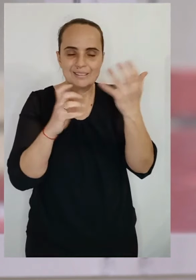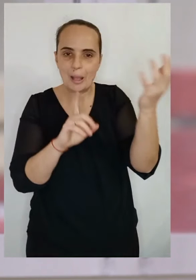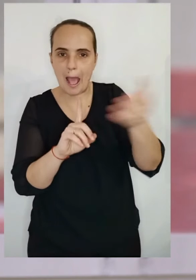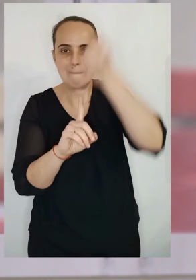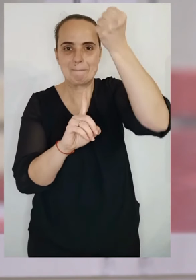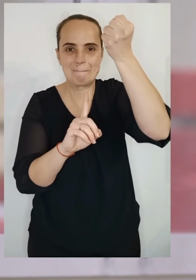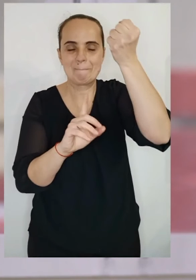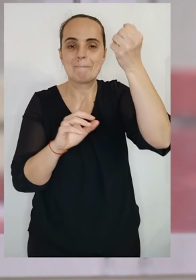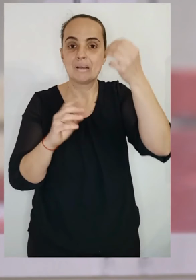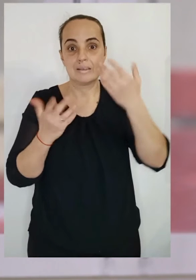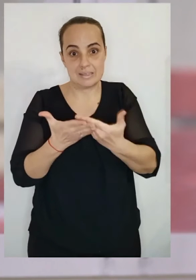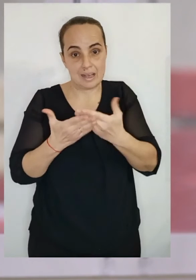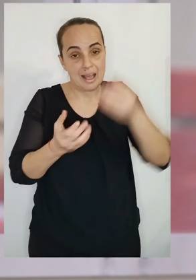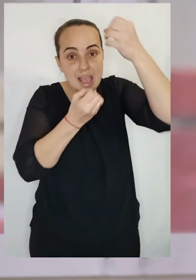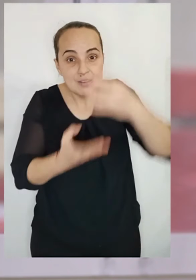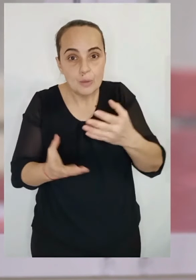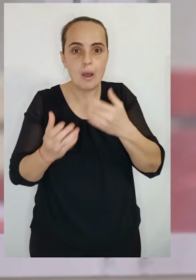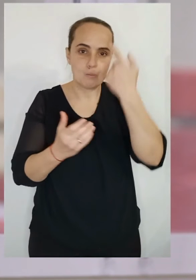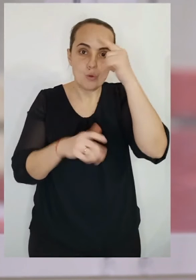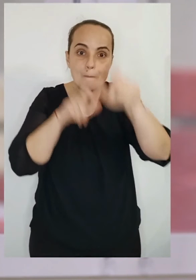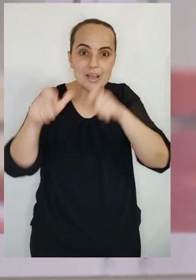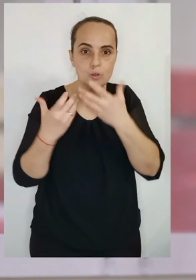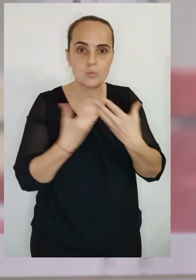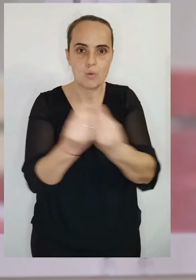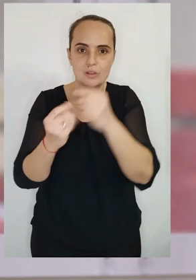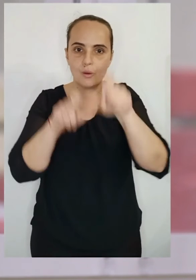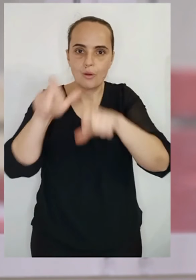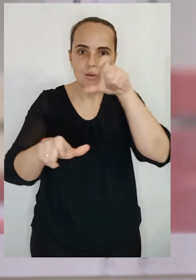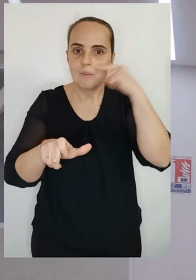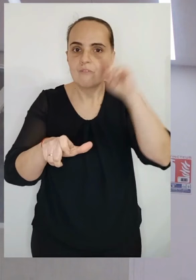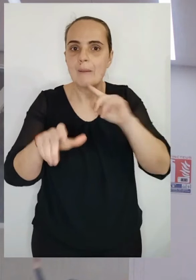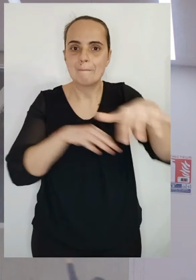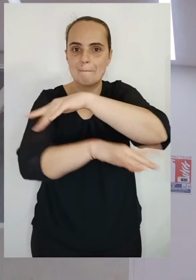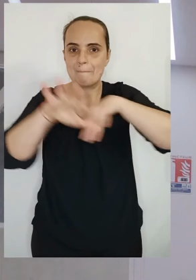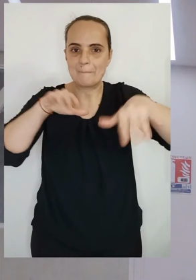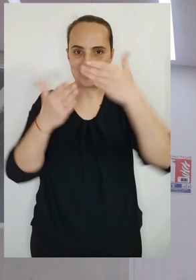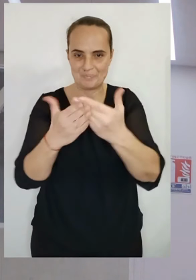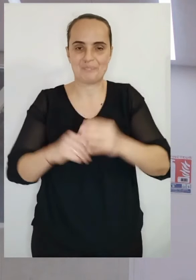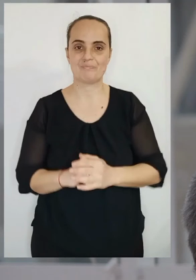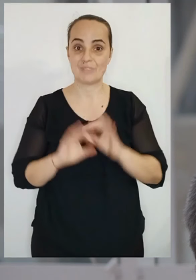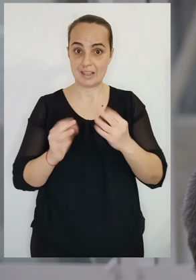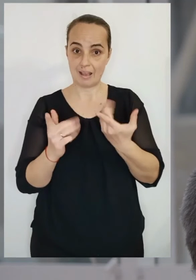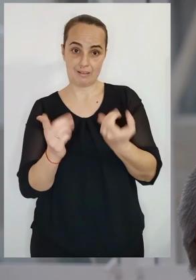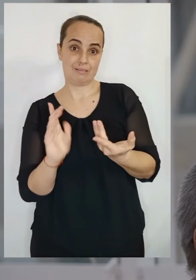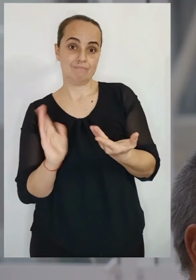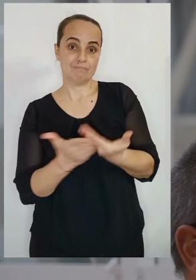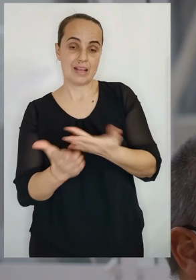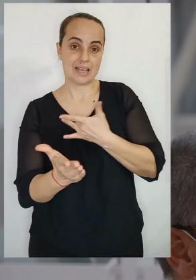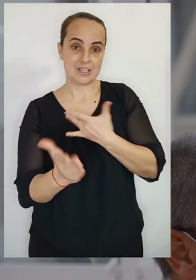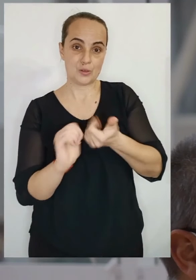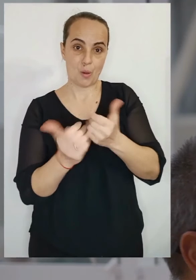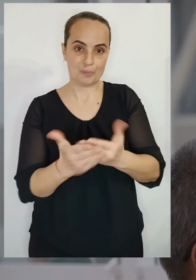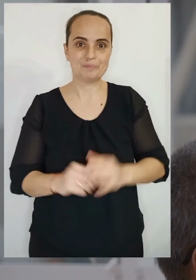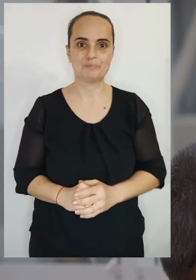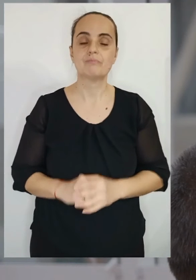que ça sera en plus un moment populaire. Voilà, moi, ce qui m'intéresse aussi dans le sport, c'est cette dimension populaire. Alors on va revenir hein, sur tout ce qu'on va